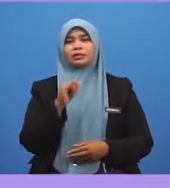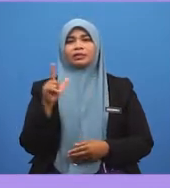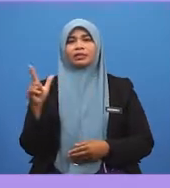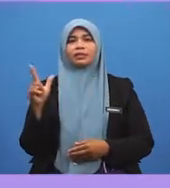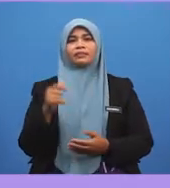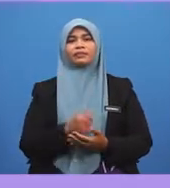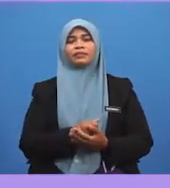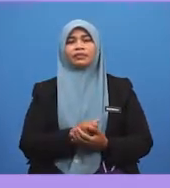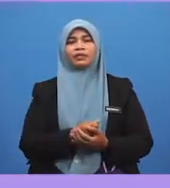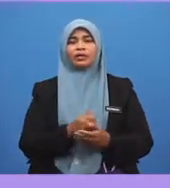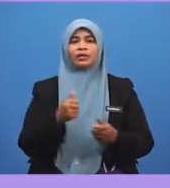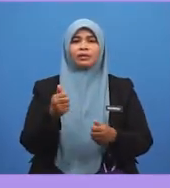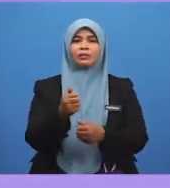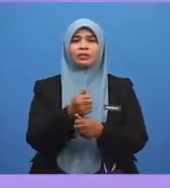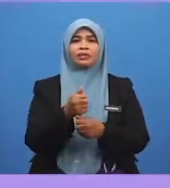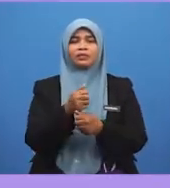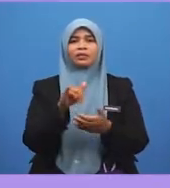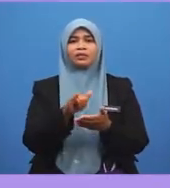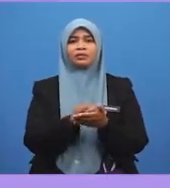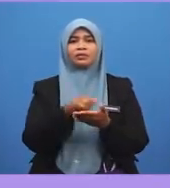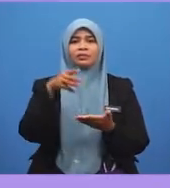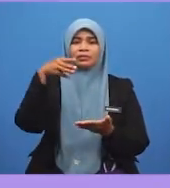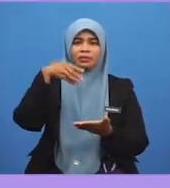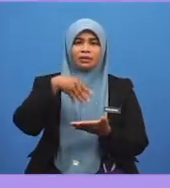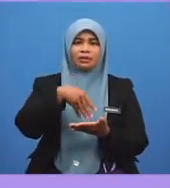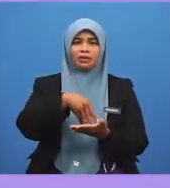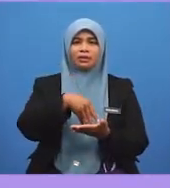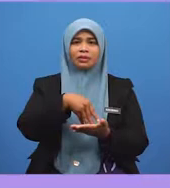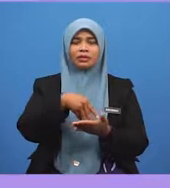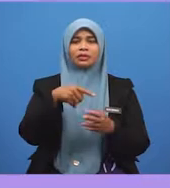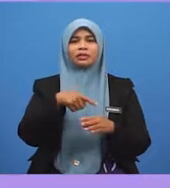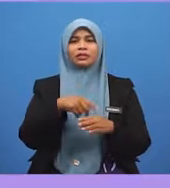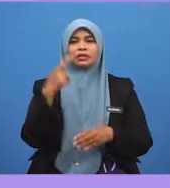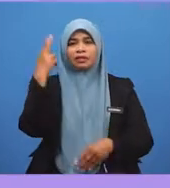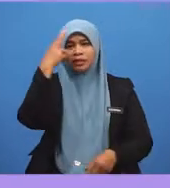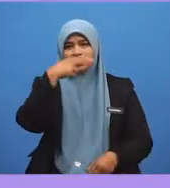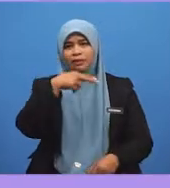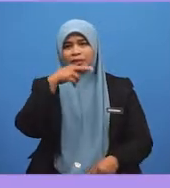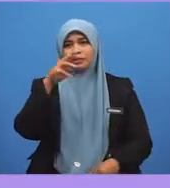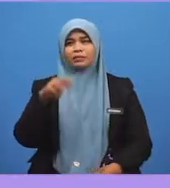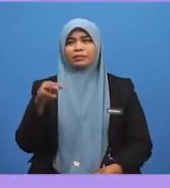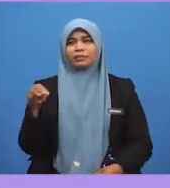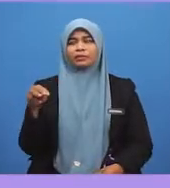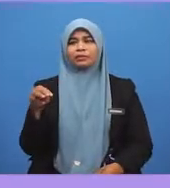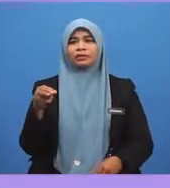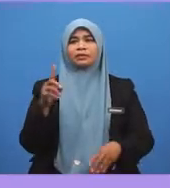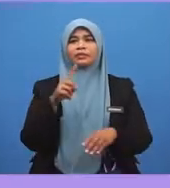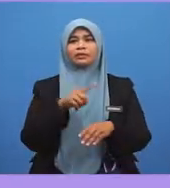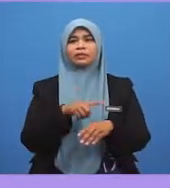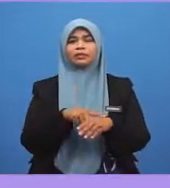ialah pengawas itu berdiri di hadapan murid-murid